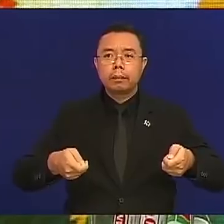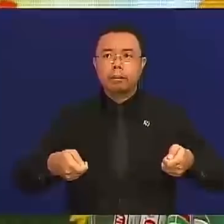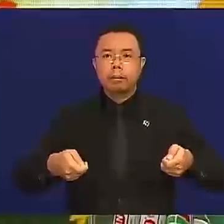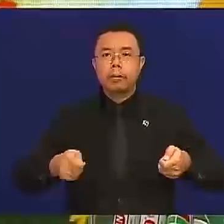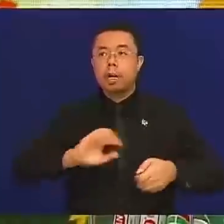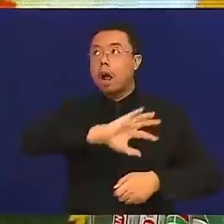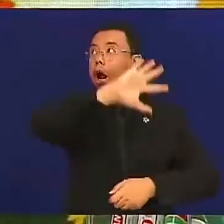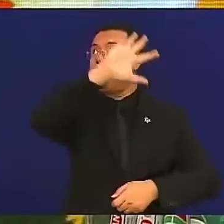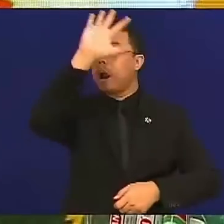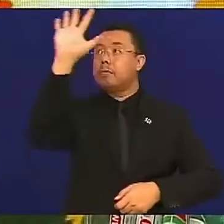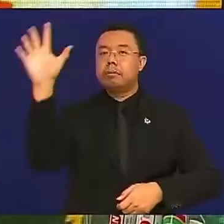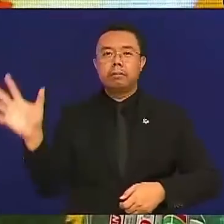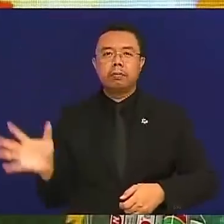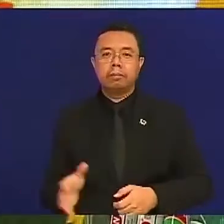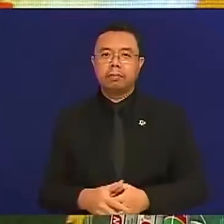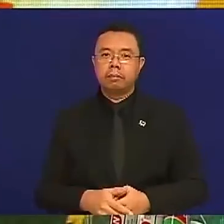alam